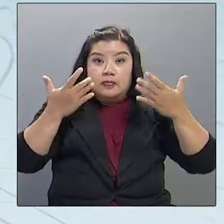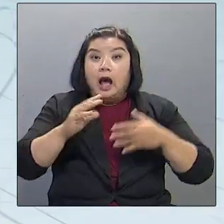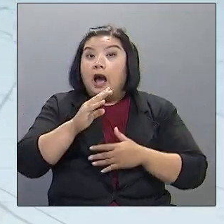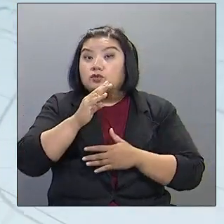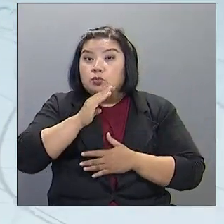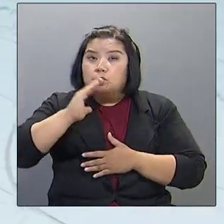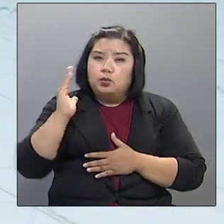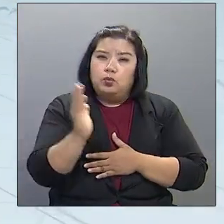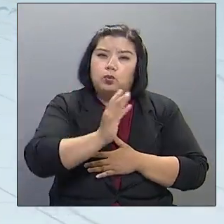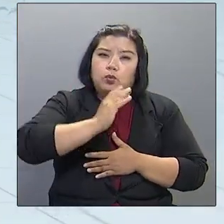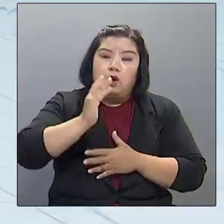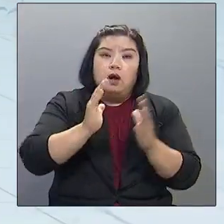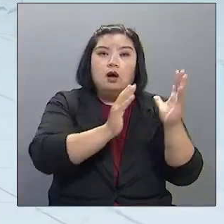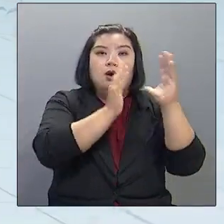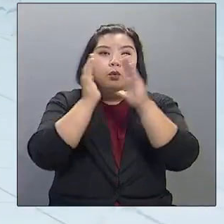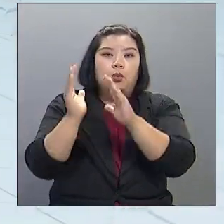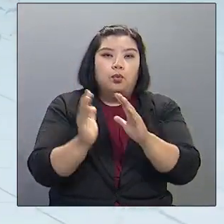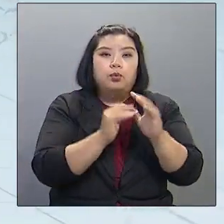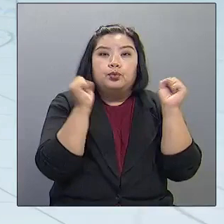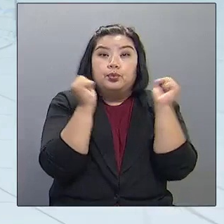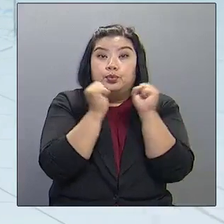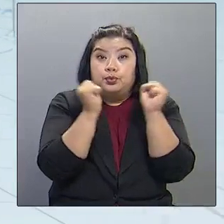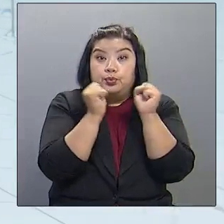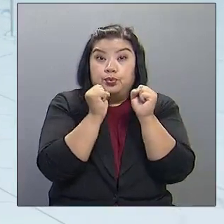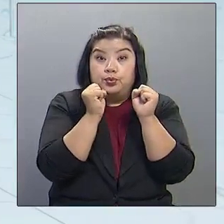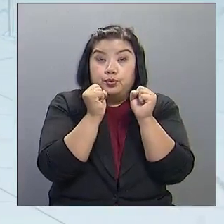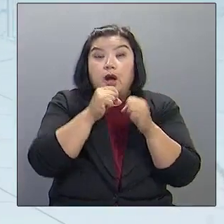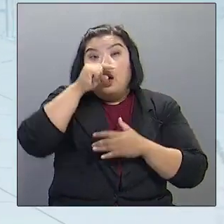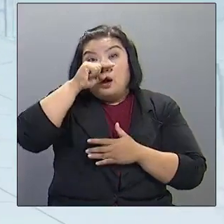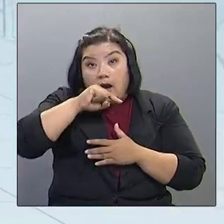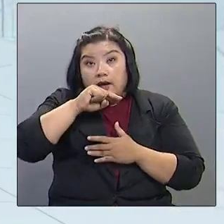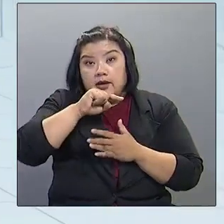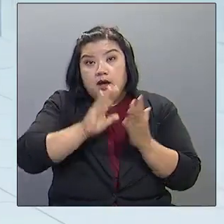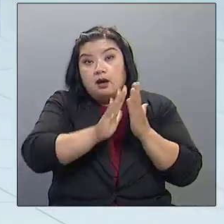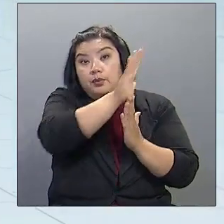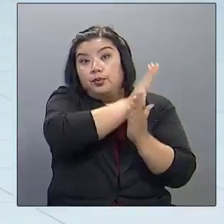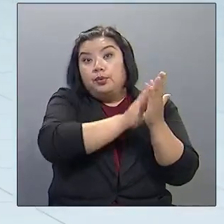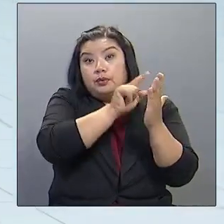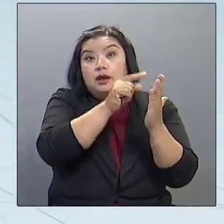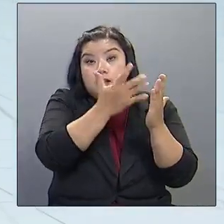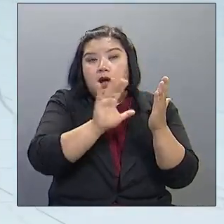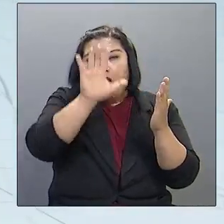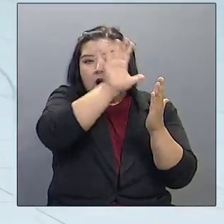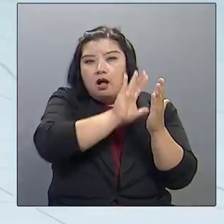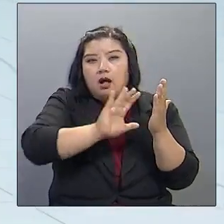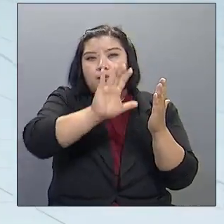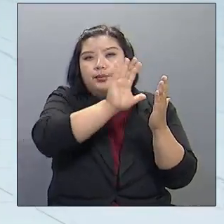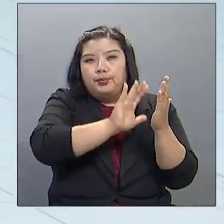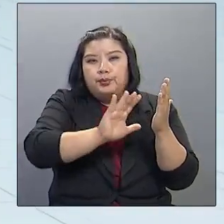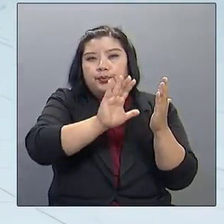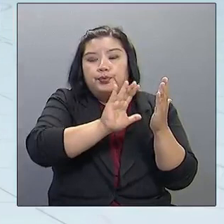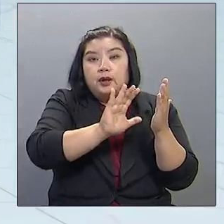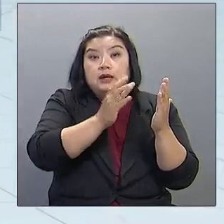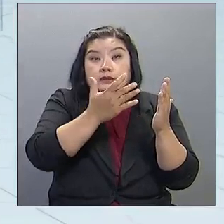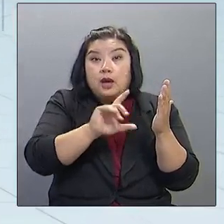เคลื่อนเข้ามาเจอกับมวลอากาศเย็นซึ่งปกคลุมบริเวณประเทศไทยตอนบนแล้วพายุลูกนี้ก็จะอ่อนกำลังลงไปอย่างรวดเร็วนะคะ